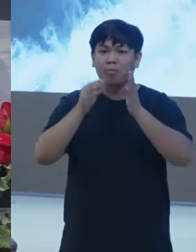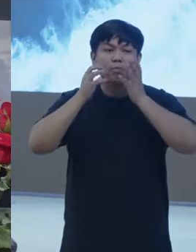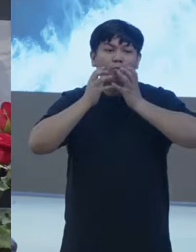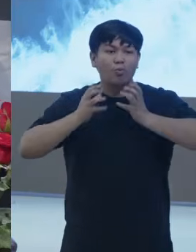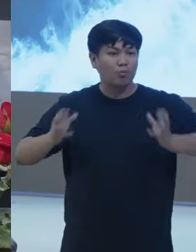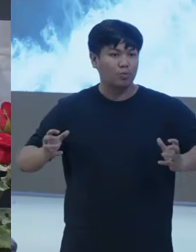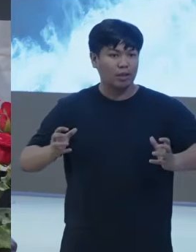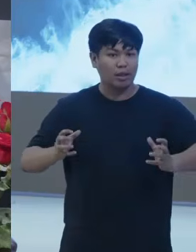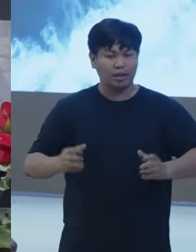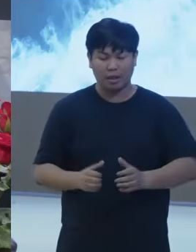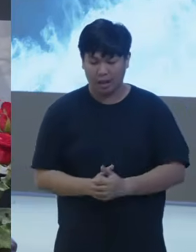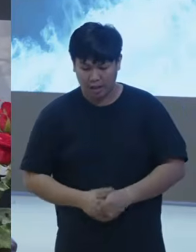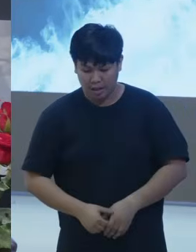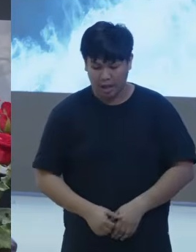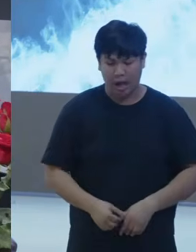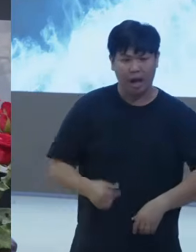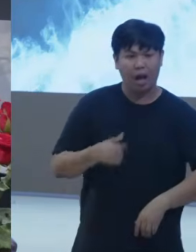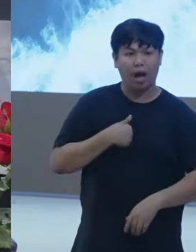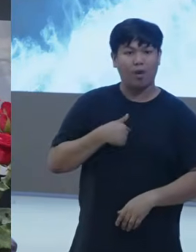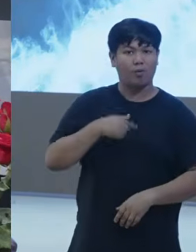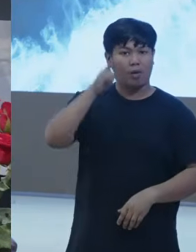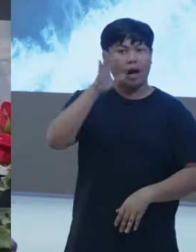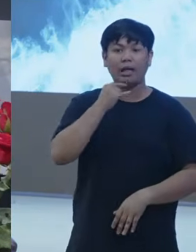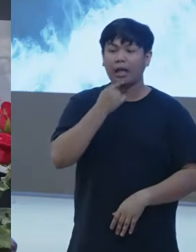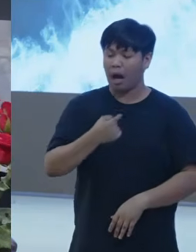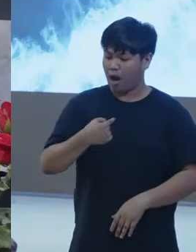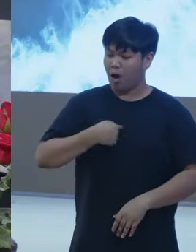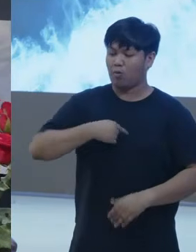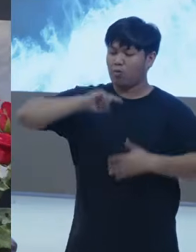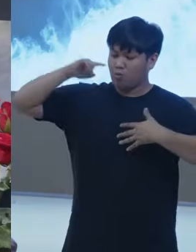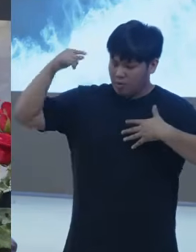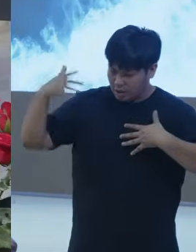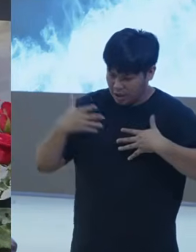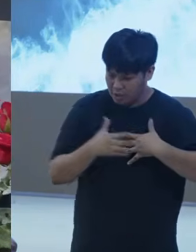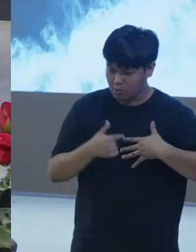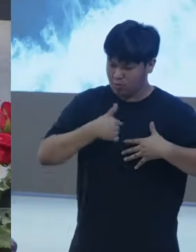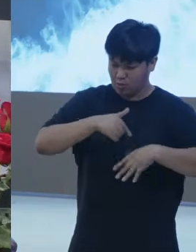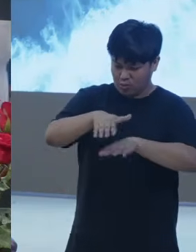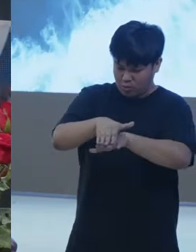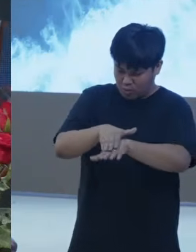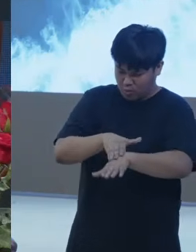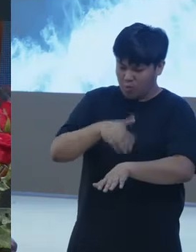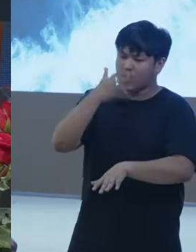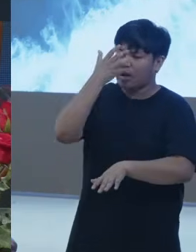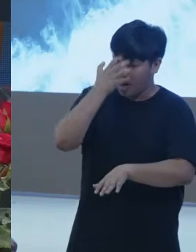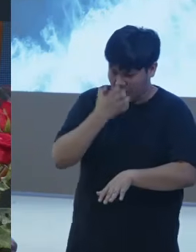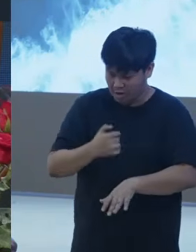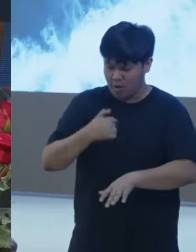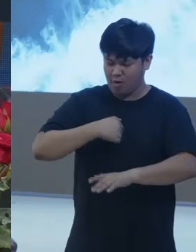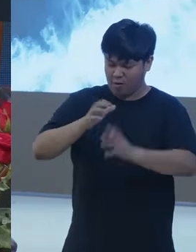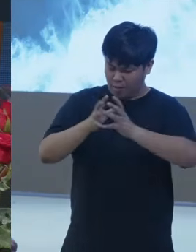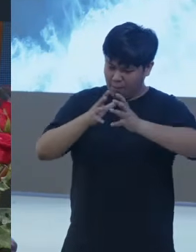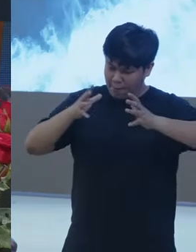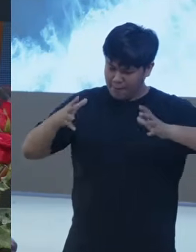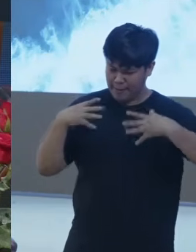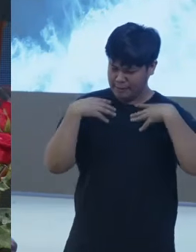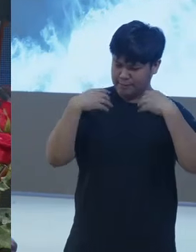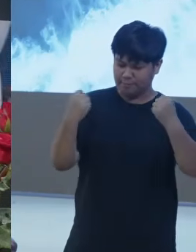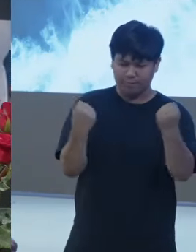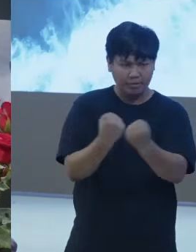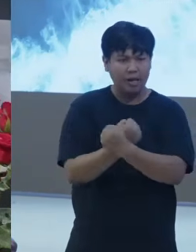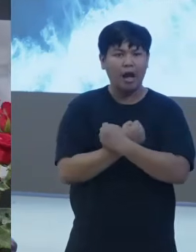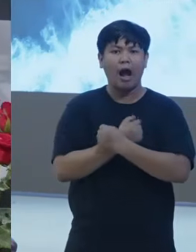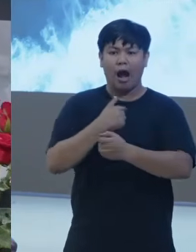For you are a gracious God and merciful, slow to anger, and abounding in steadfast love and